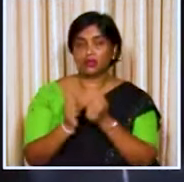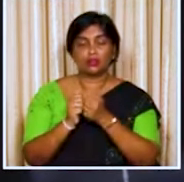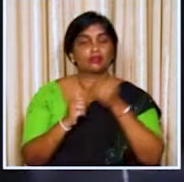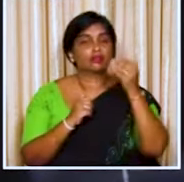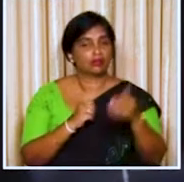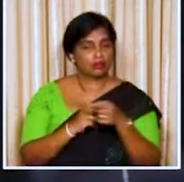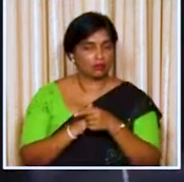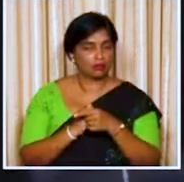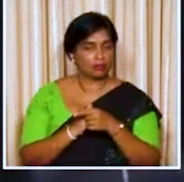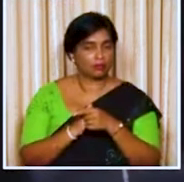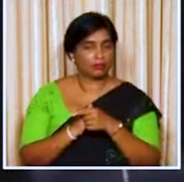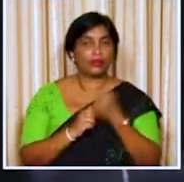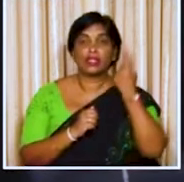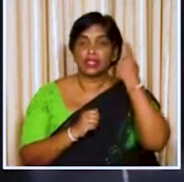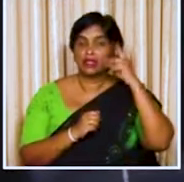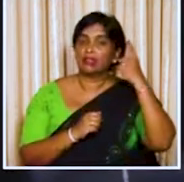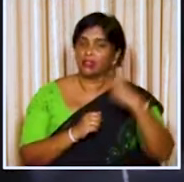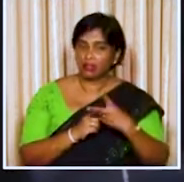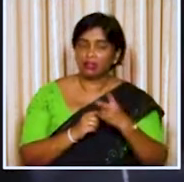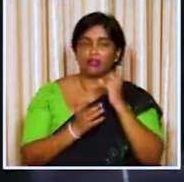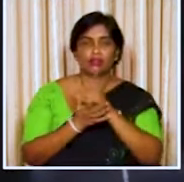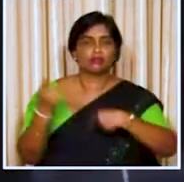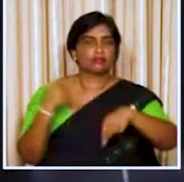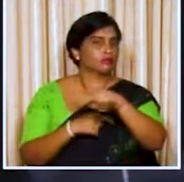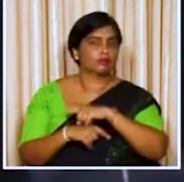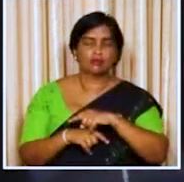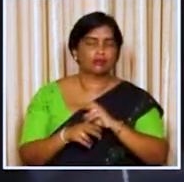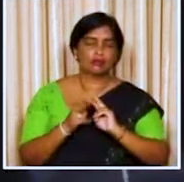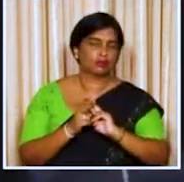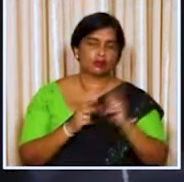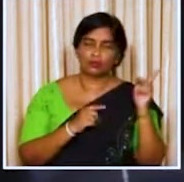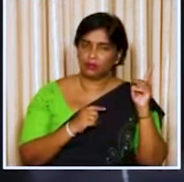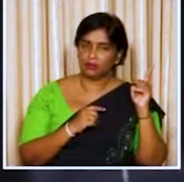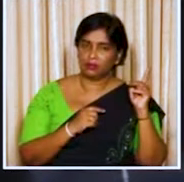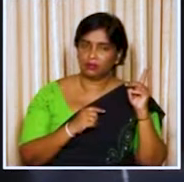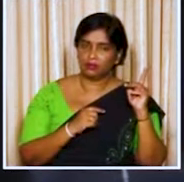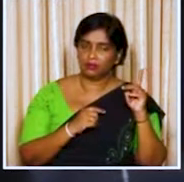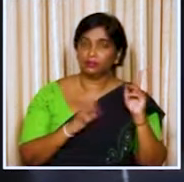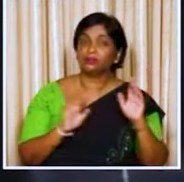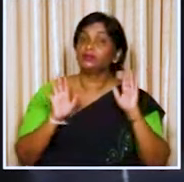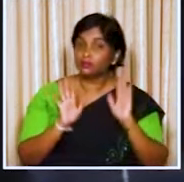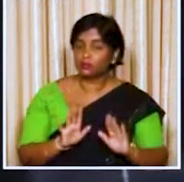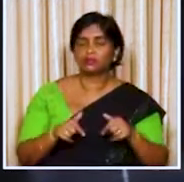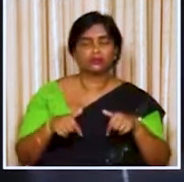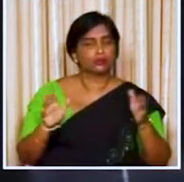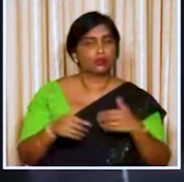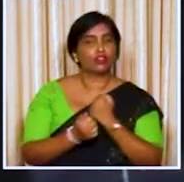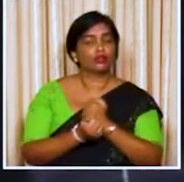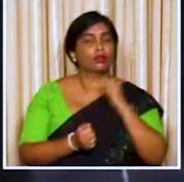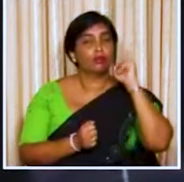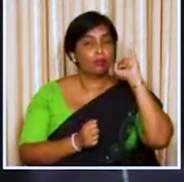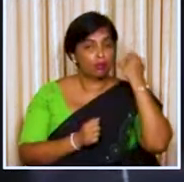දිගුව ඊයේ දෙවෙනි වතාවටත් ව්‍යවස්ථාදායක සභාව විසින් ප්‍රතික්ෂේප කළා තියෙනවා නමුත් තවමත්